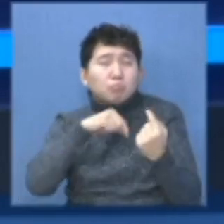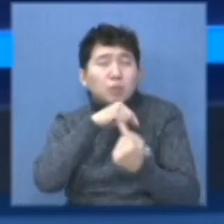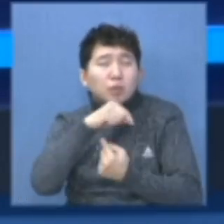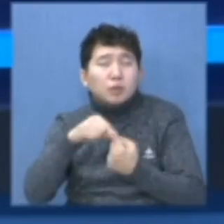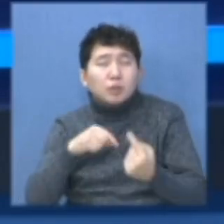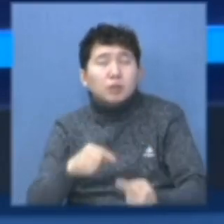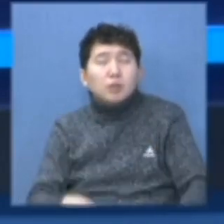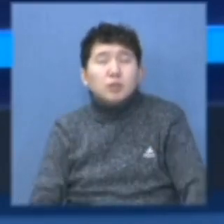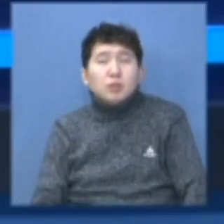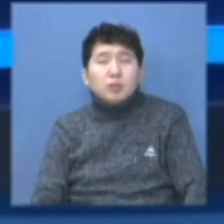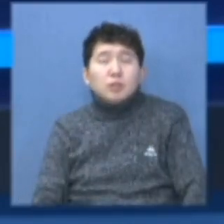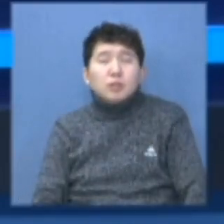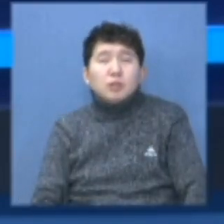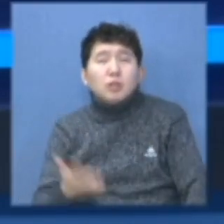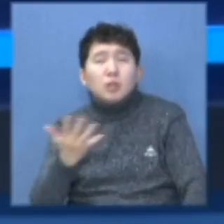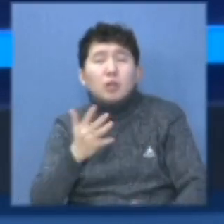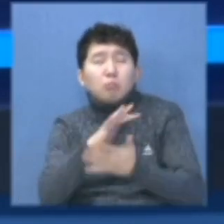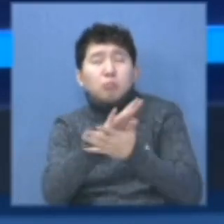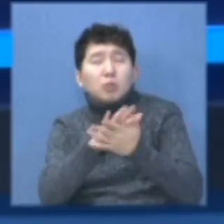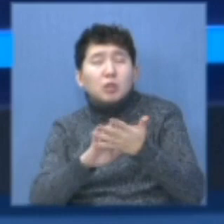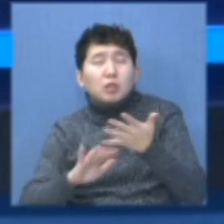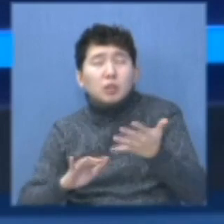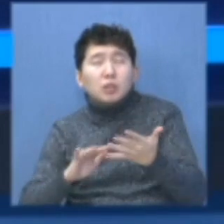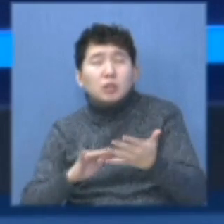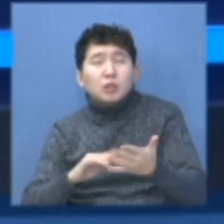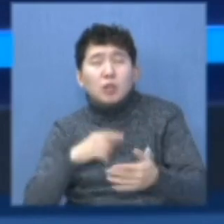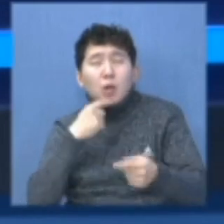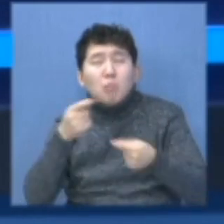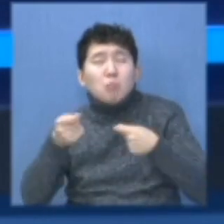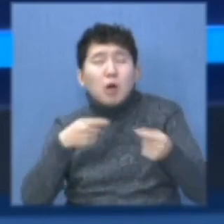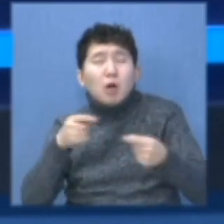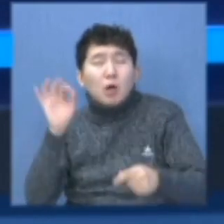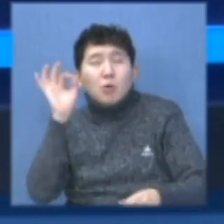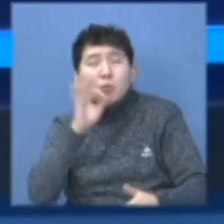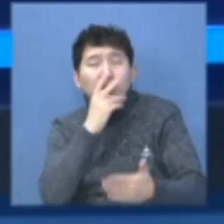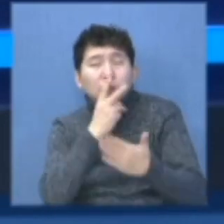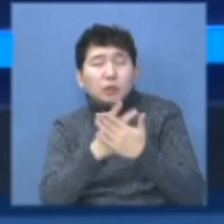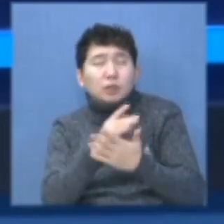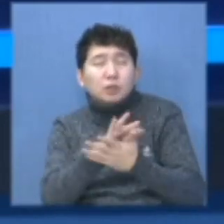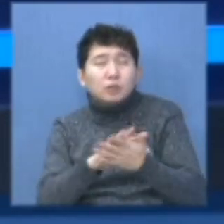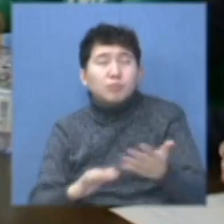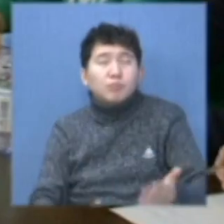принесут негативные последствия для небольших торговых точек, расскажем в следующем материале.